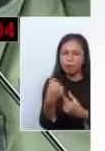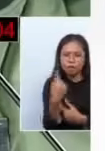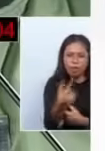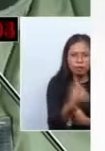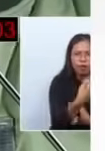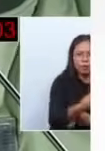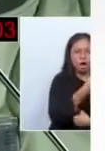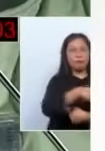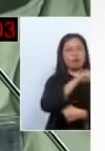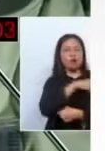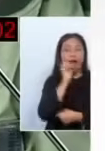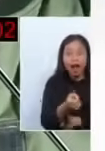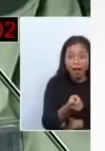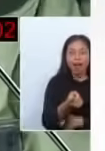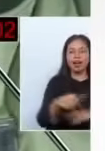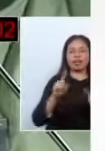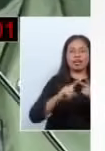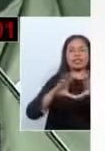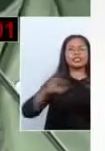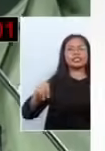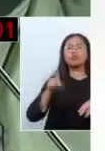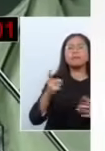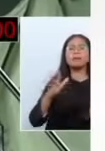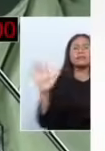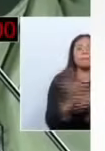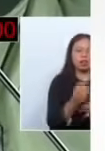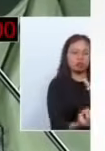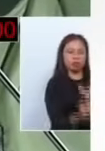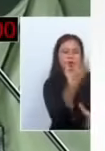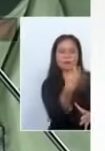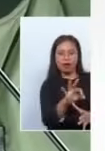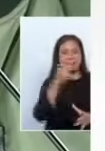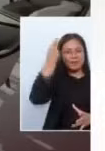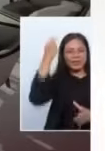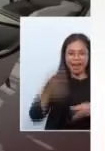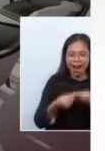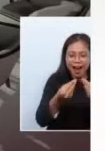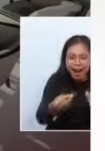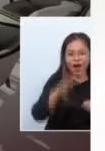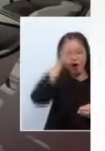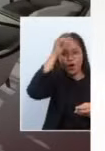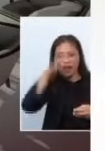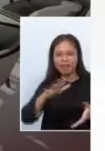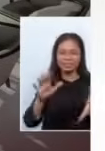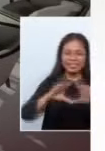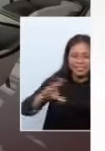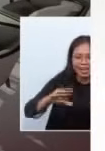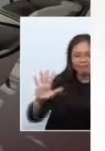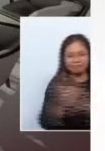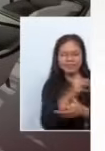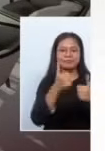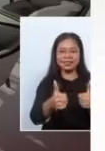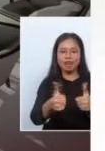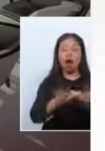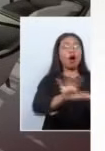kalau misal Pak Prabowo dan juga Mas Ganjar memiliki proses persiapan yang jauh lebih